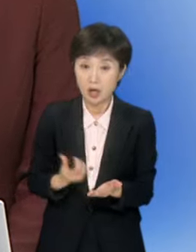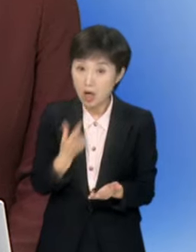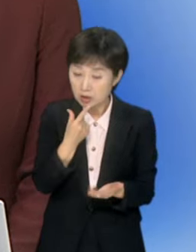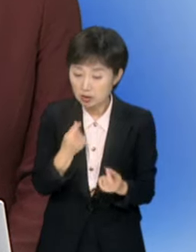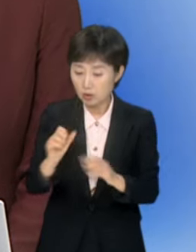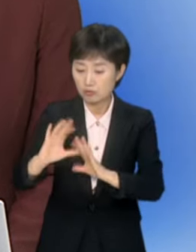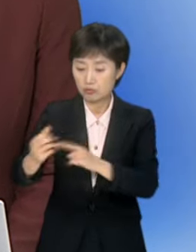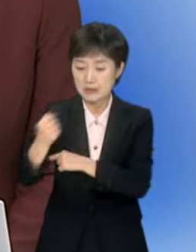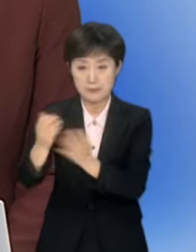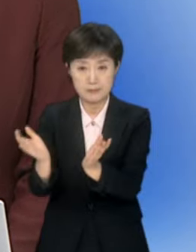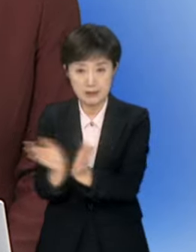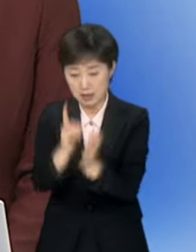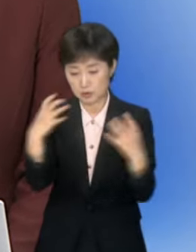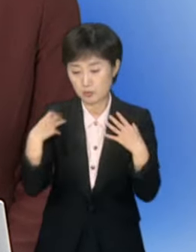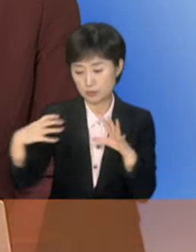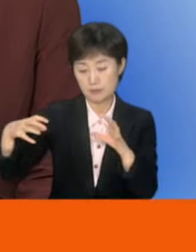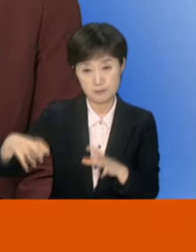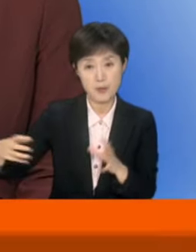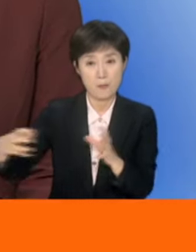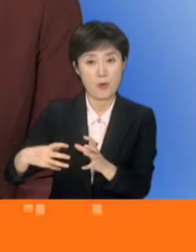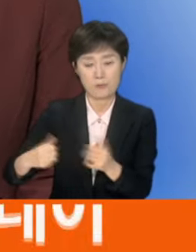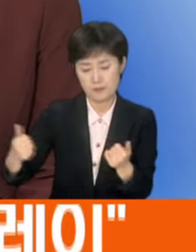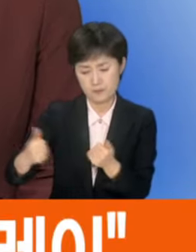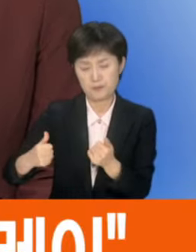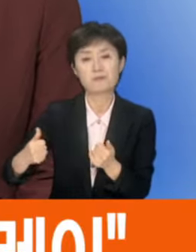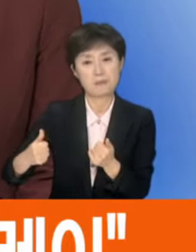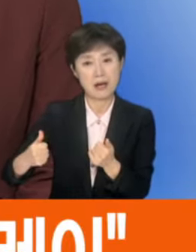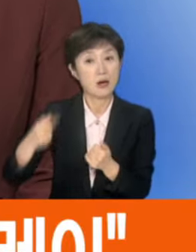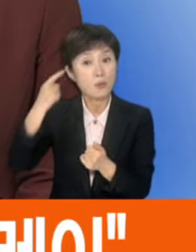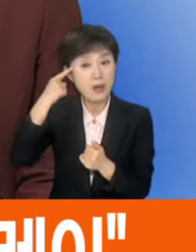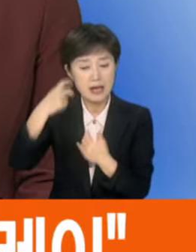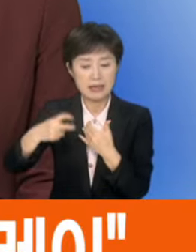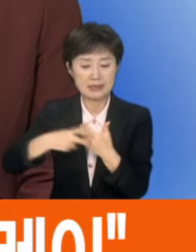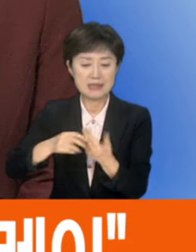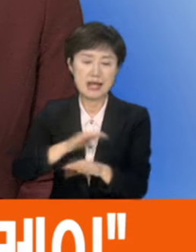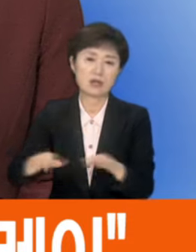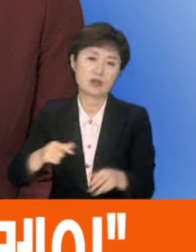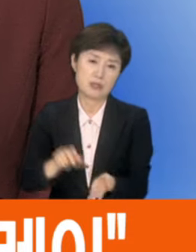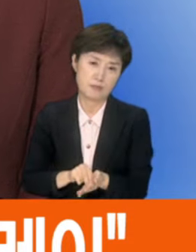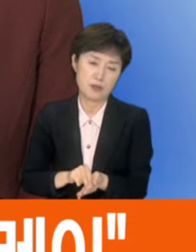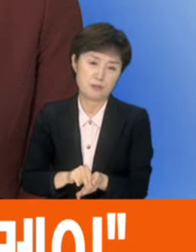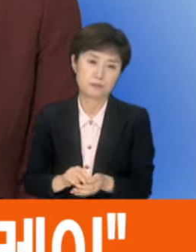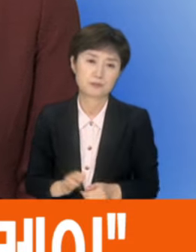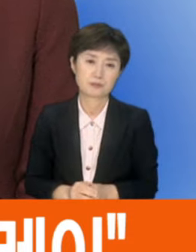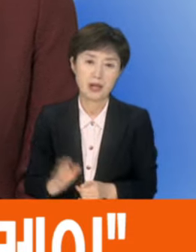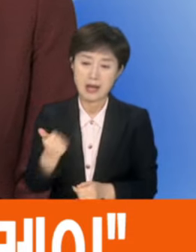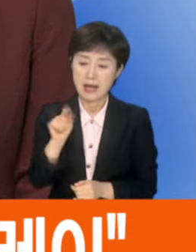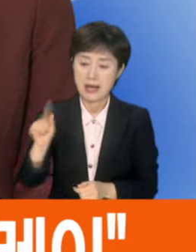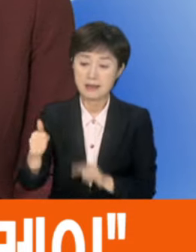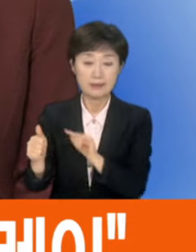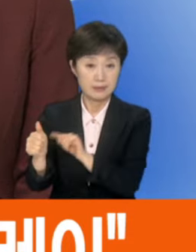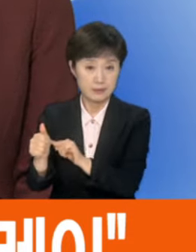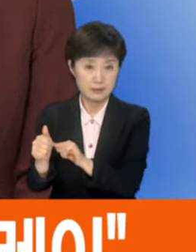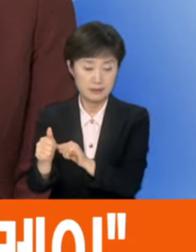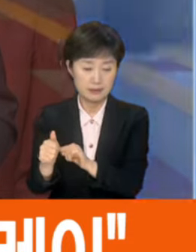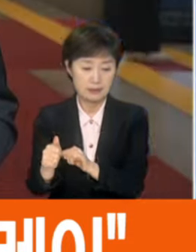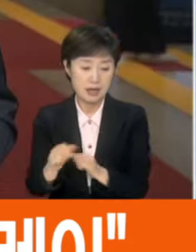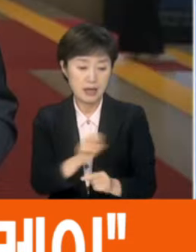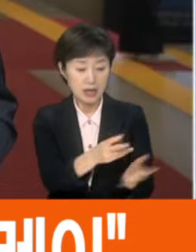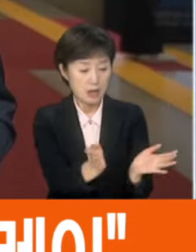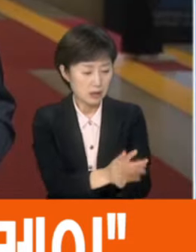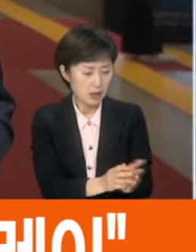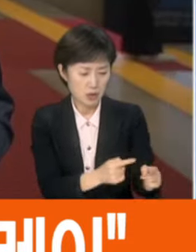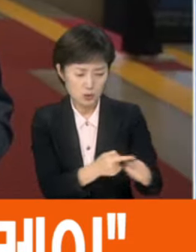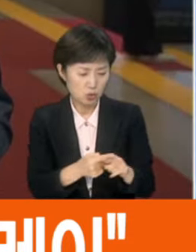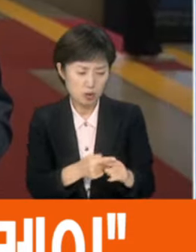국민회 임과 정부는 의료 사태 논의를 위한 당정 협의회를 열었습니다 한동훈 대표는 야당의 특정 의료 단체 참여 같은 조건을 걸지